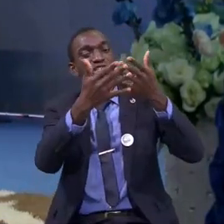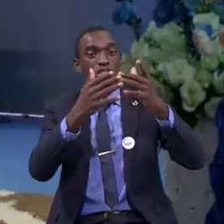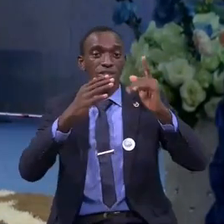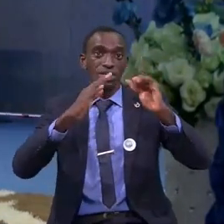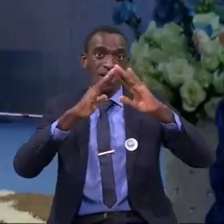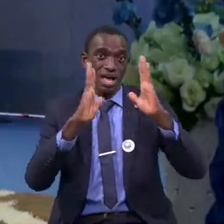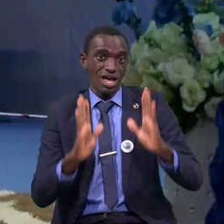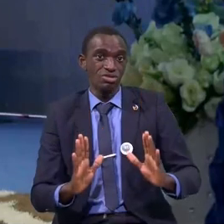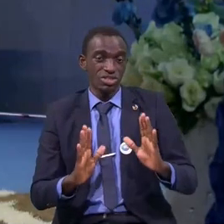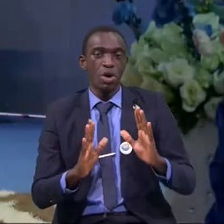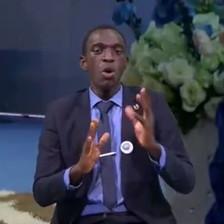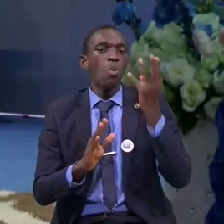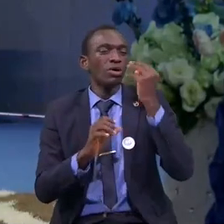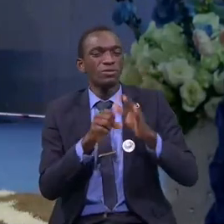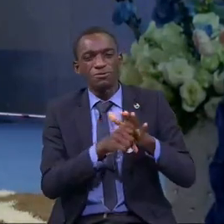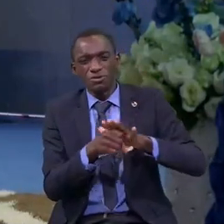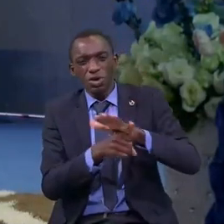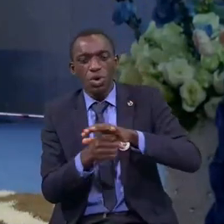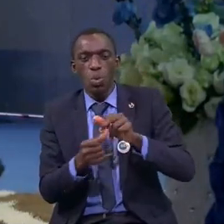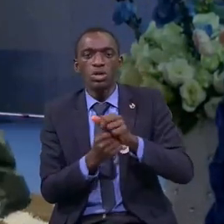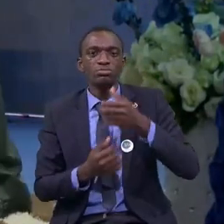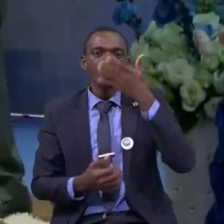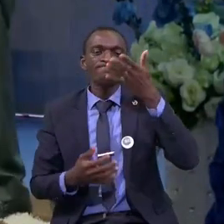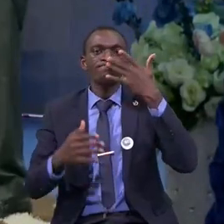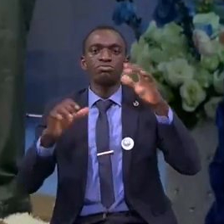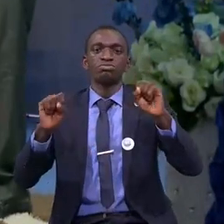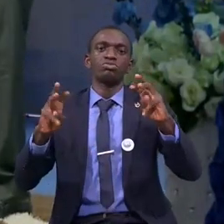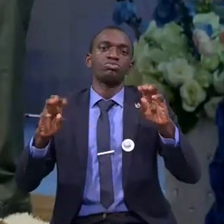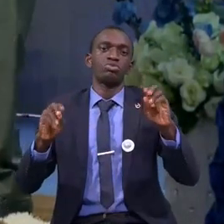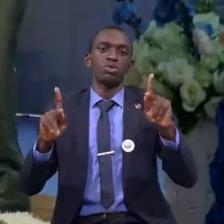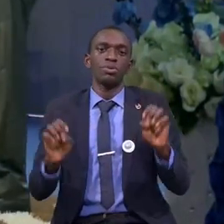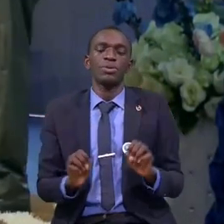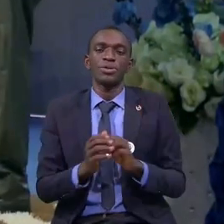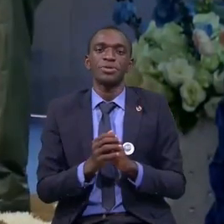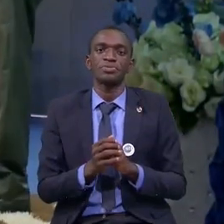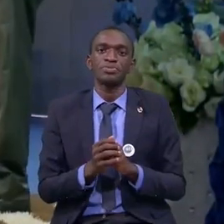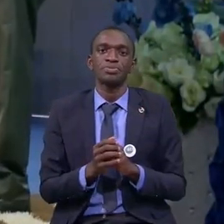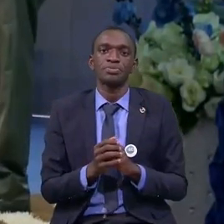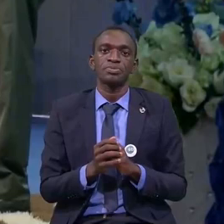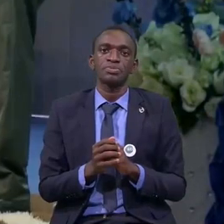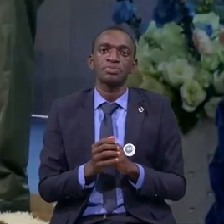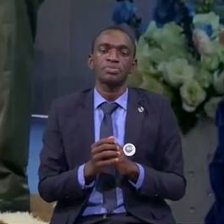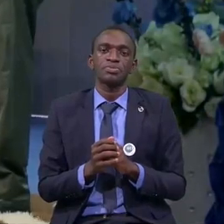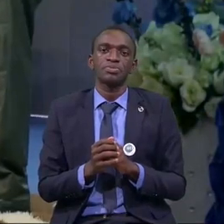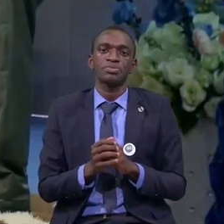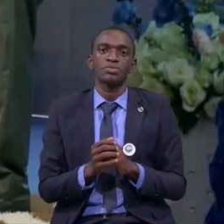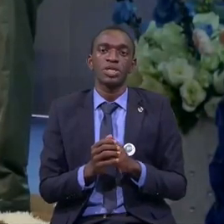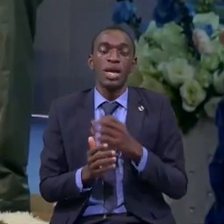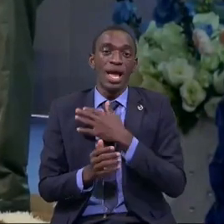Les portes furent ébranlées dans leur fondement par la voix qui retentissait et la maison se remplit de fumée. Verset